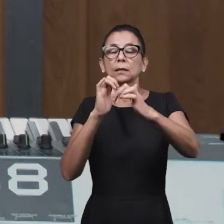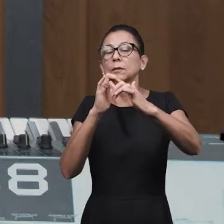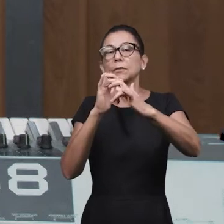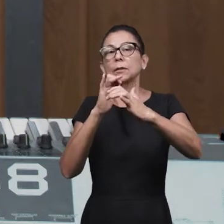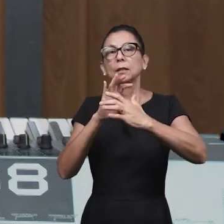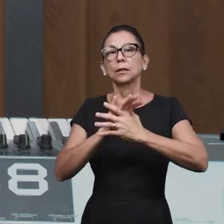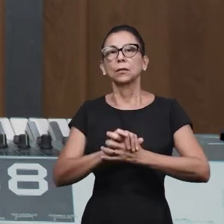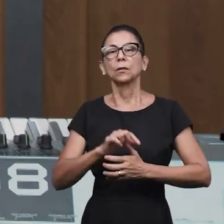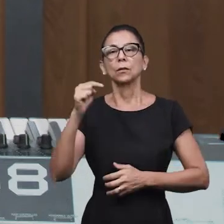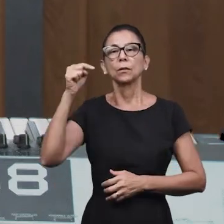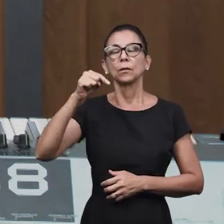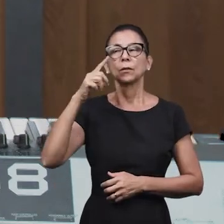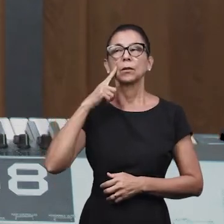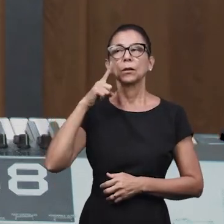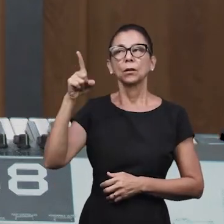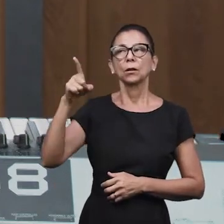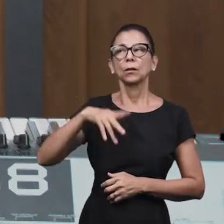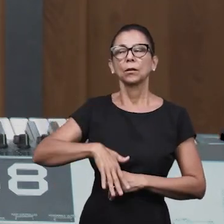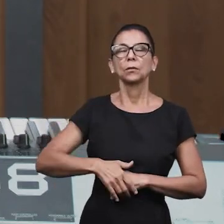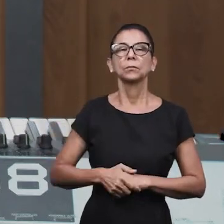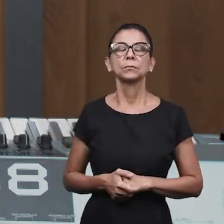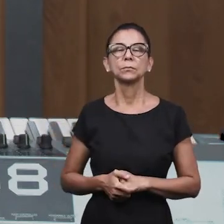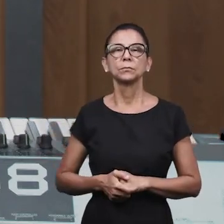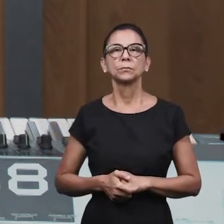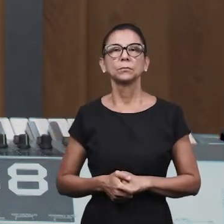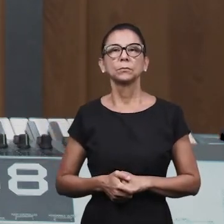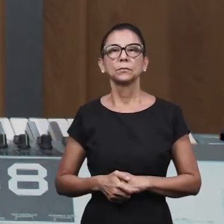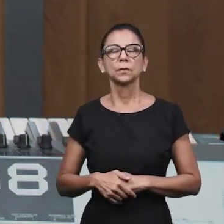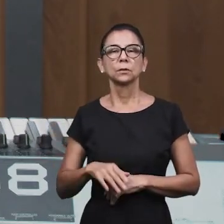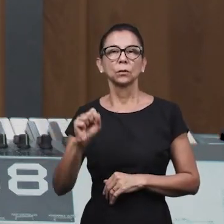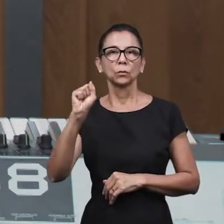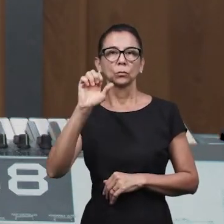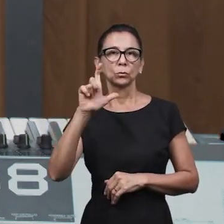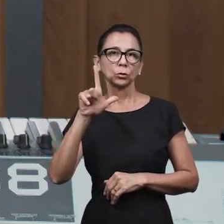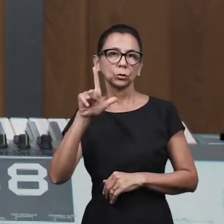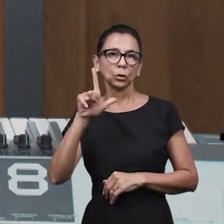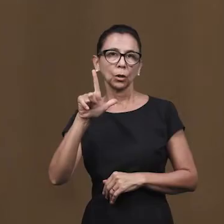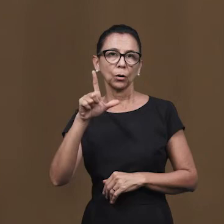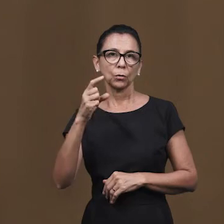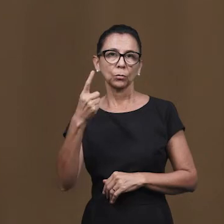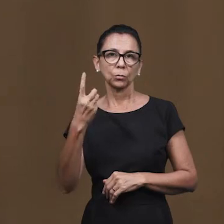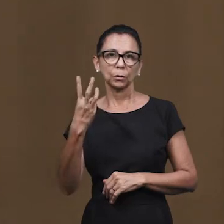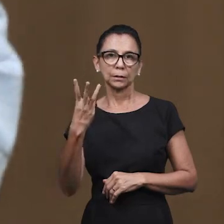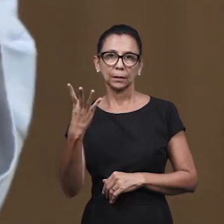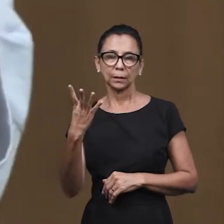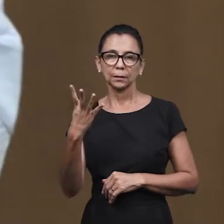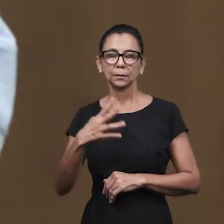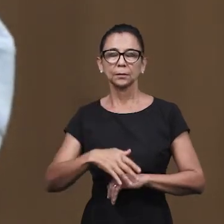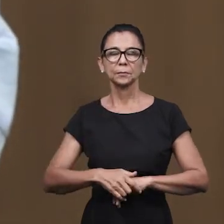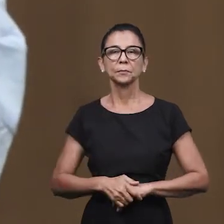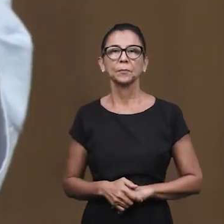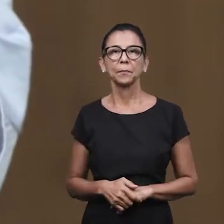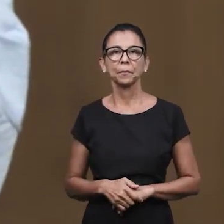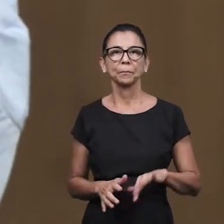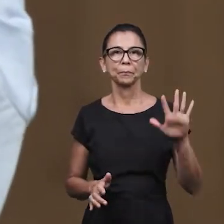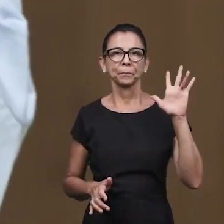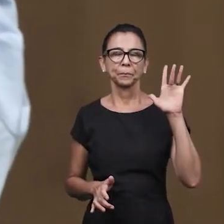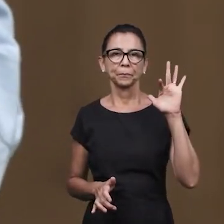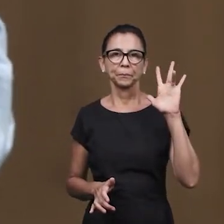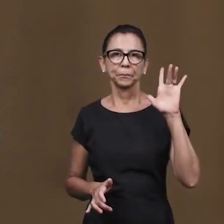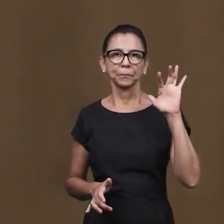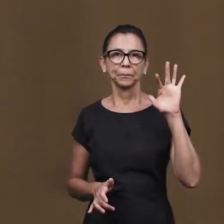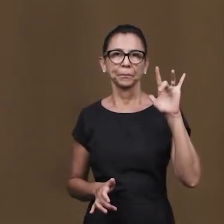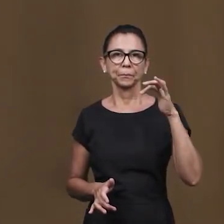dièse. Ici, dans ma flûte, le fa dièse, il se trouve ici. Donc, je joue le sol, un 2 3 avec ma main,